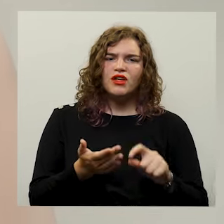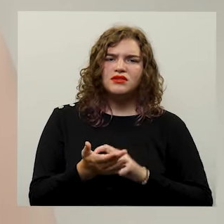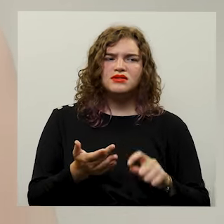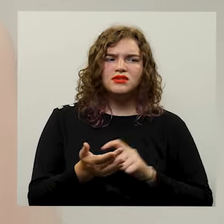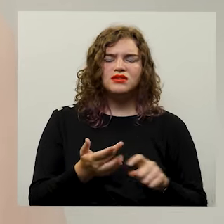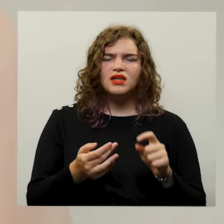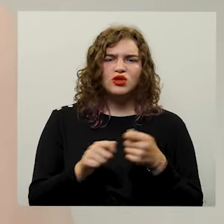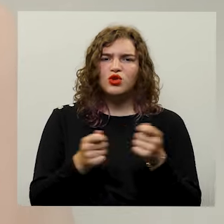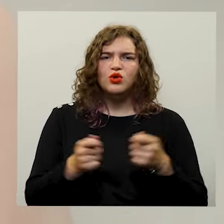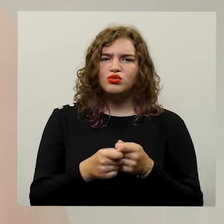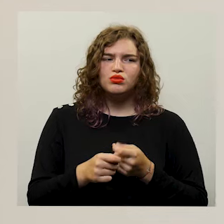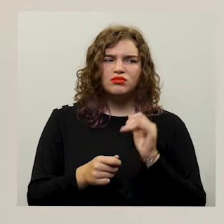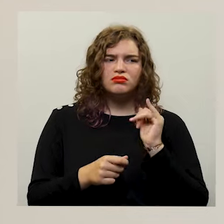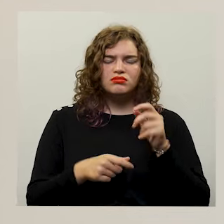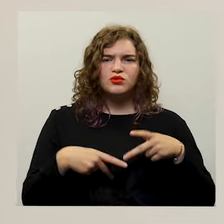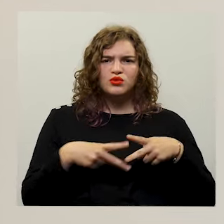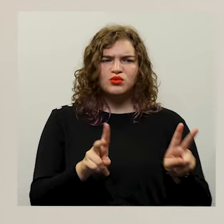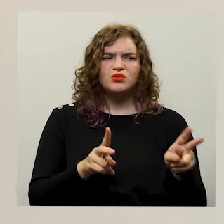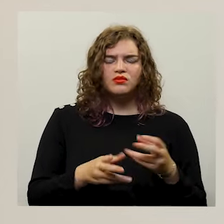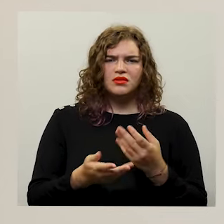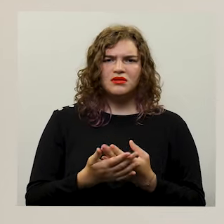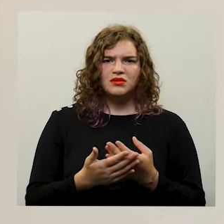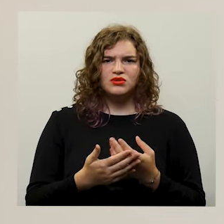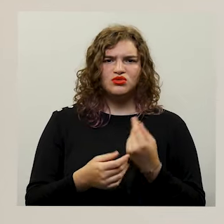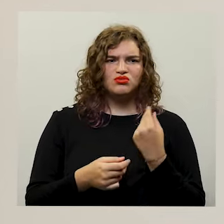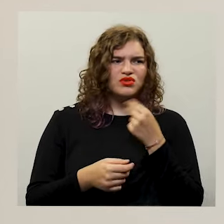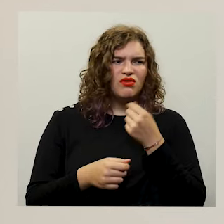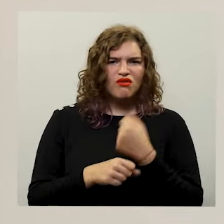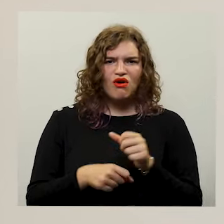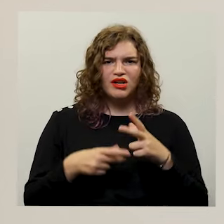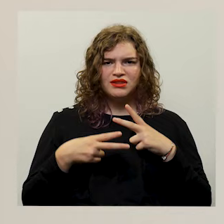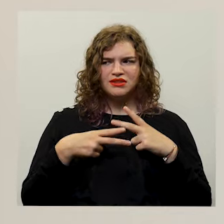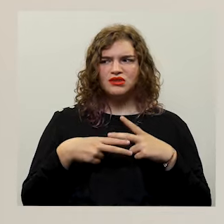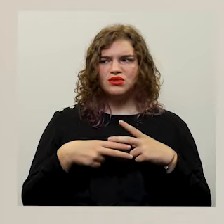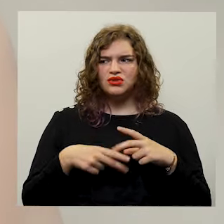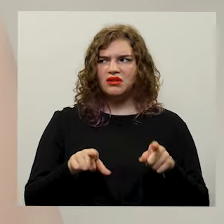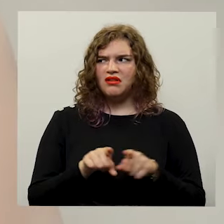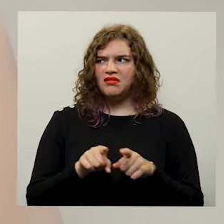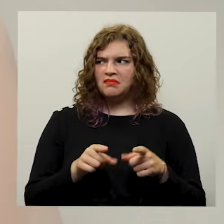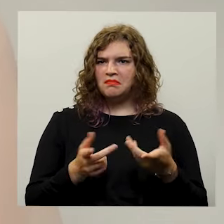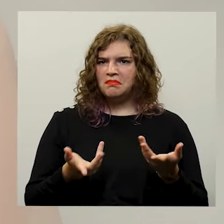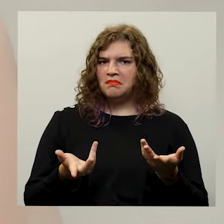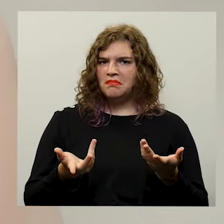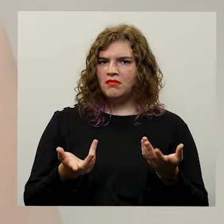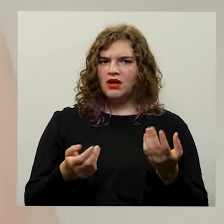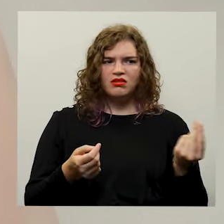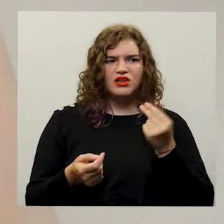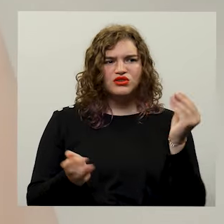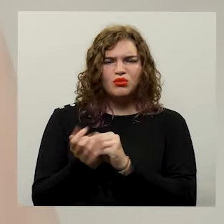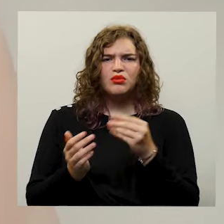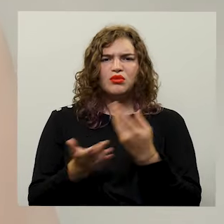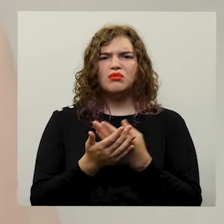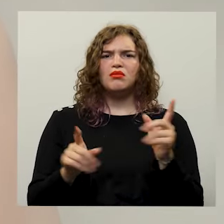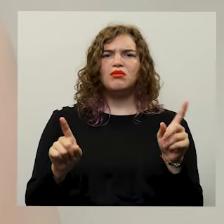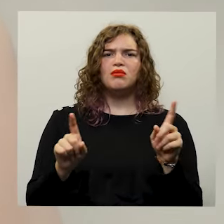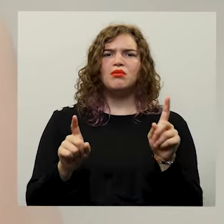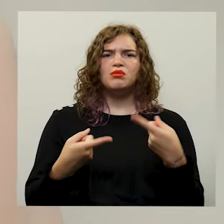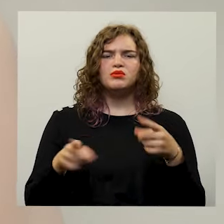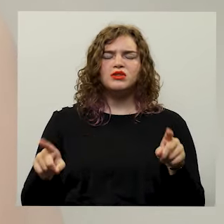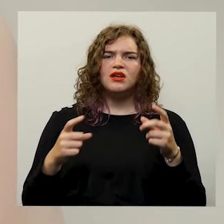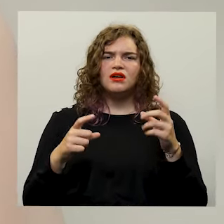surdină. Și pentru mine... Ceva mega liniștitor. Da, când el spunea înainte că ce-mi pui muzică creștină să mă